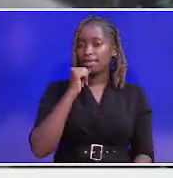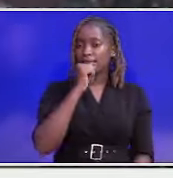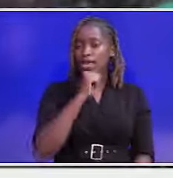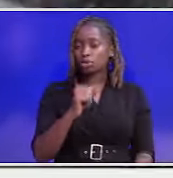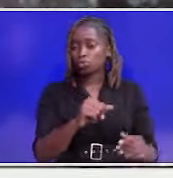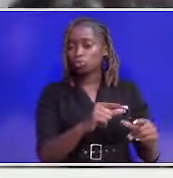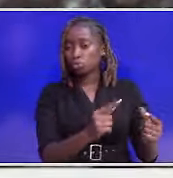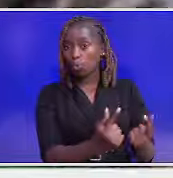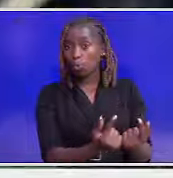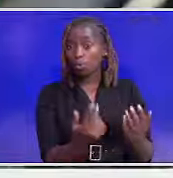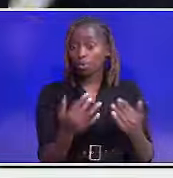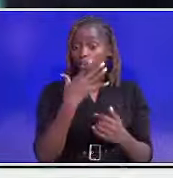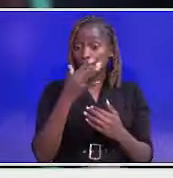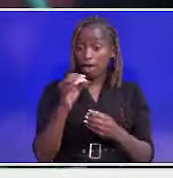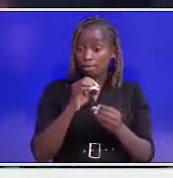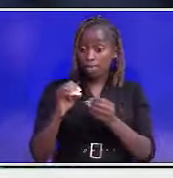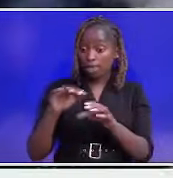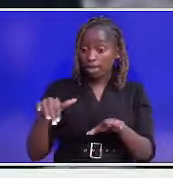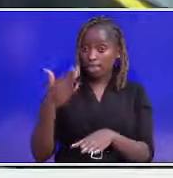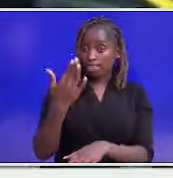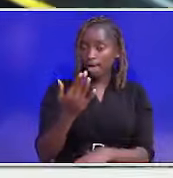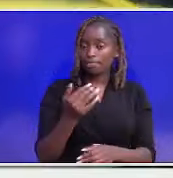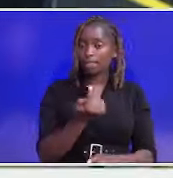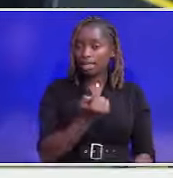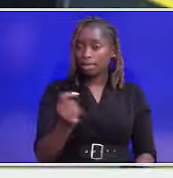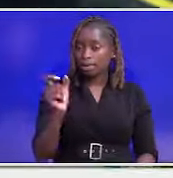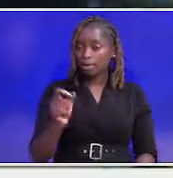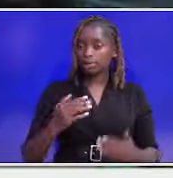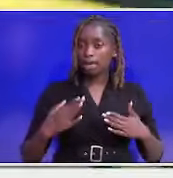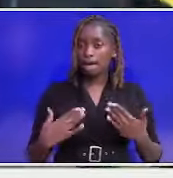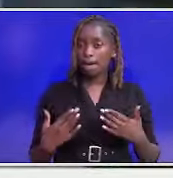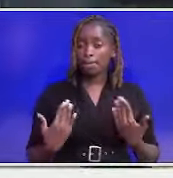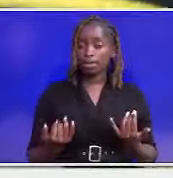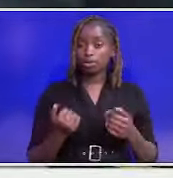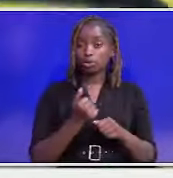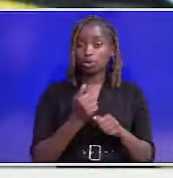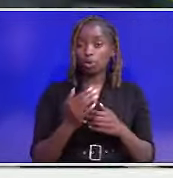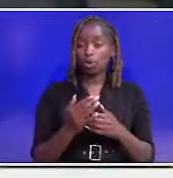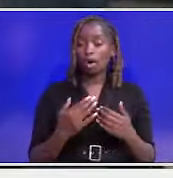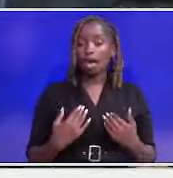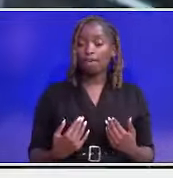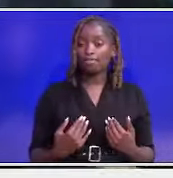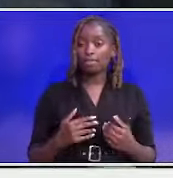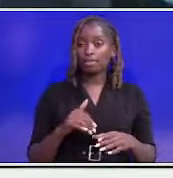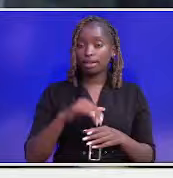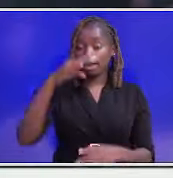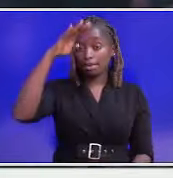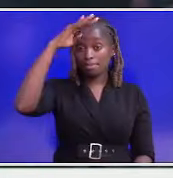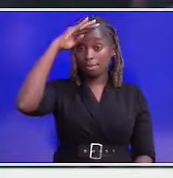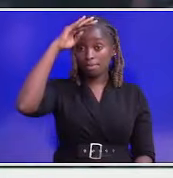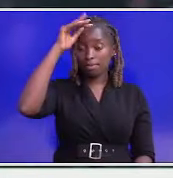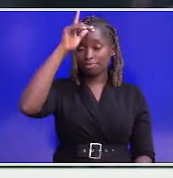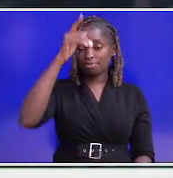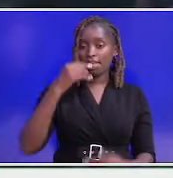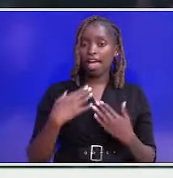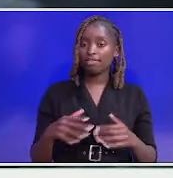Bakuki, wamezunguka kichungu hiki, kila moja na mrija wanafurahia busa, pombe ya kienyeji ndani ya nyumba.